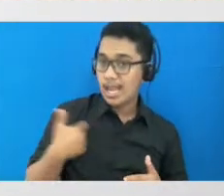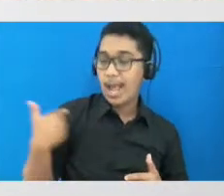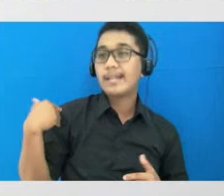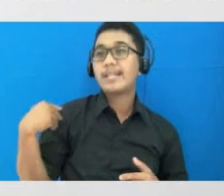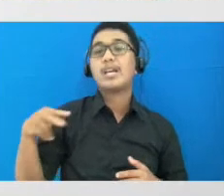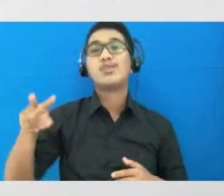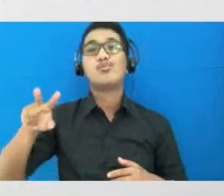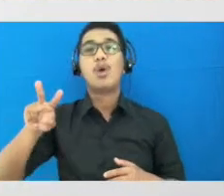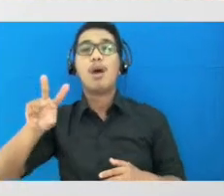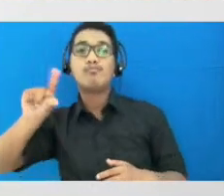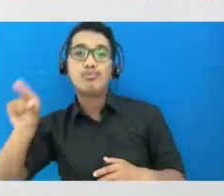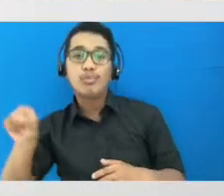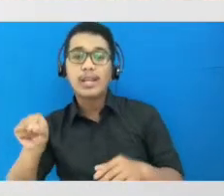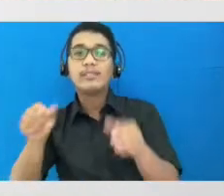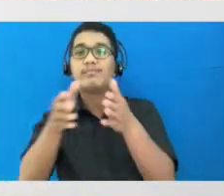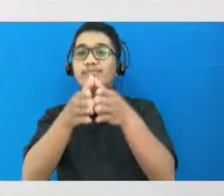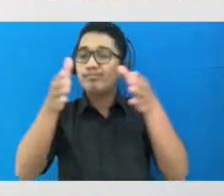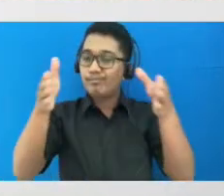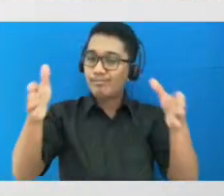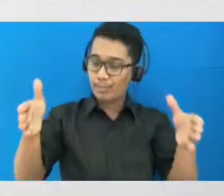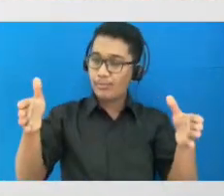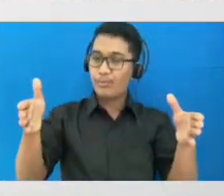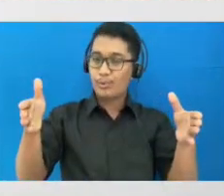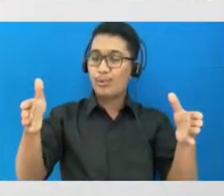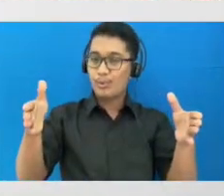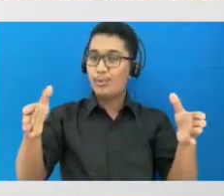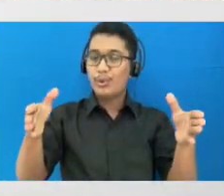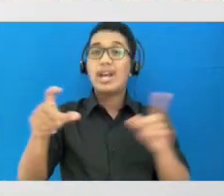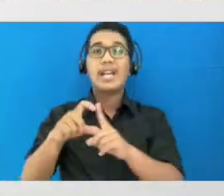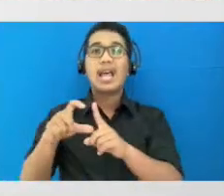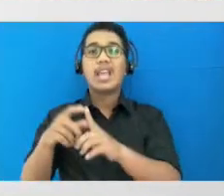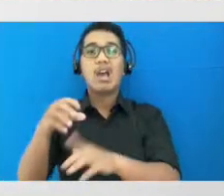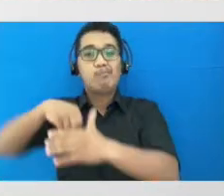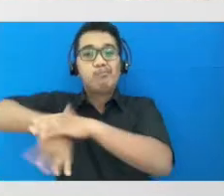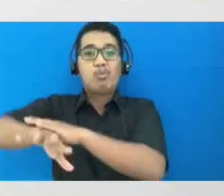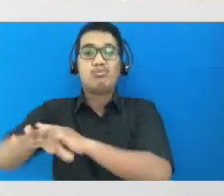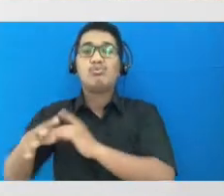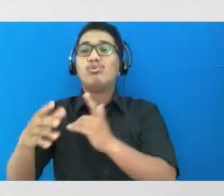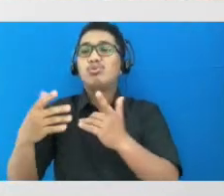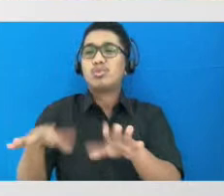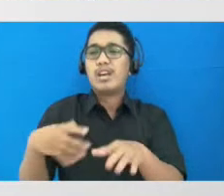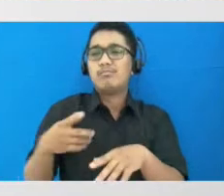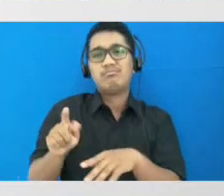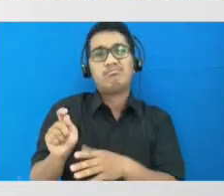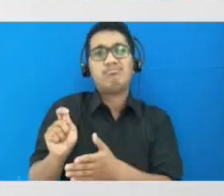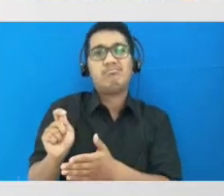2 bulan data bocor tersebut telah terakses oleh pelaku, tetapi